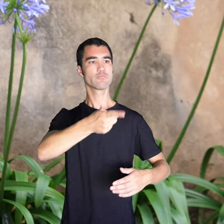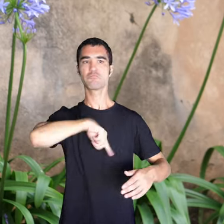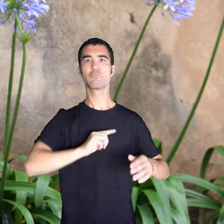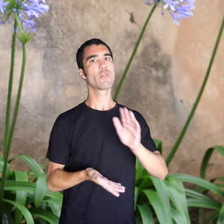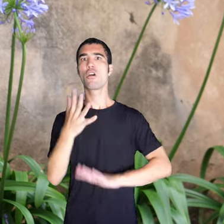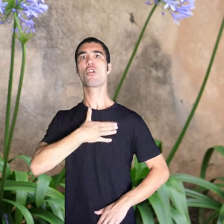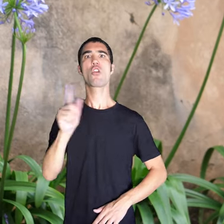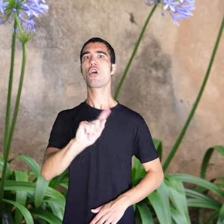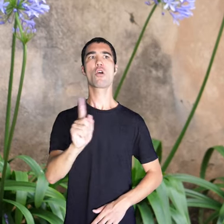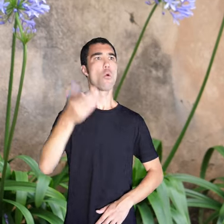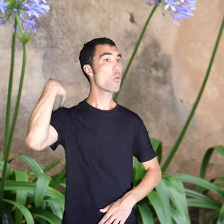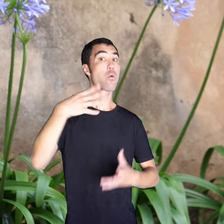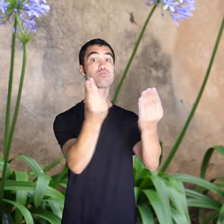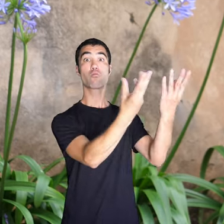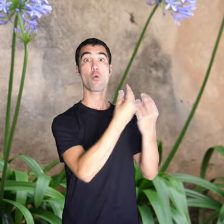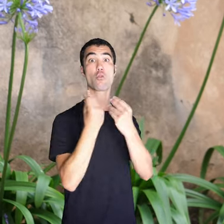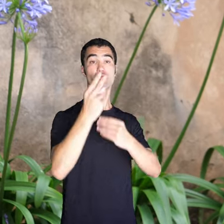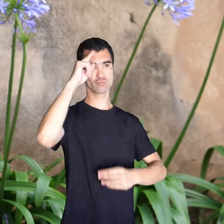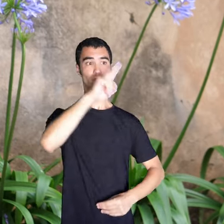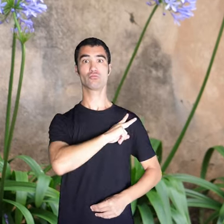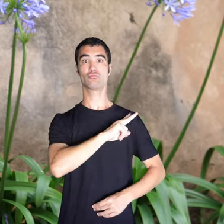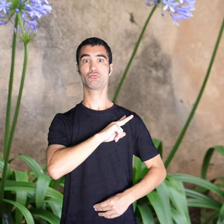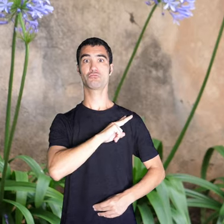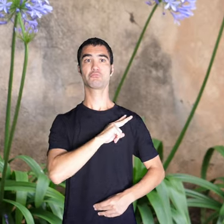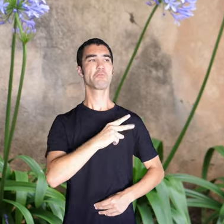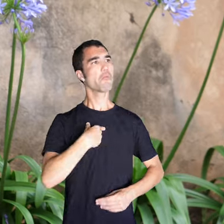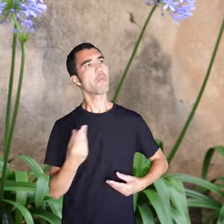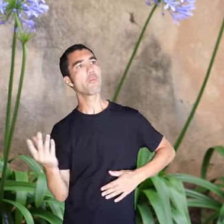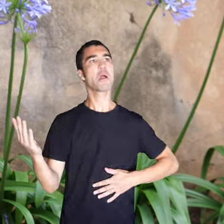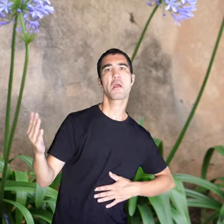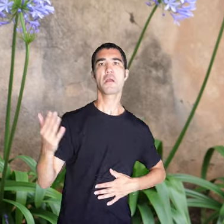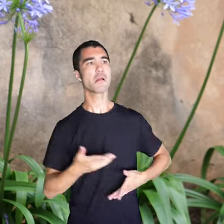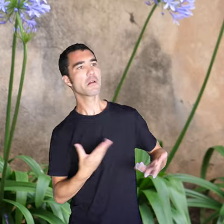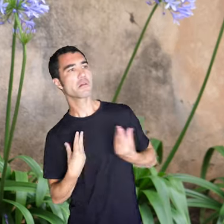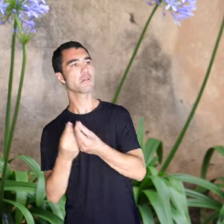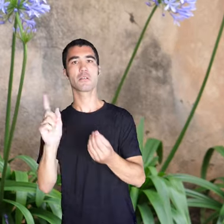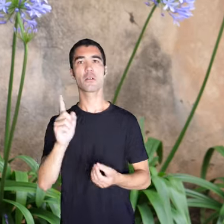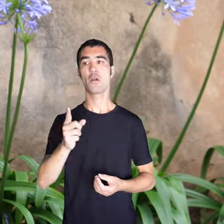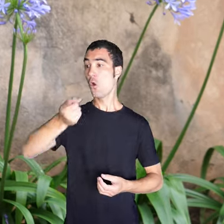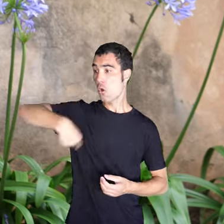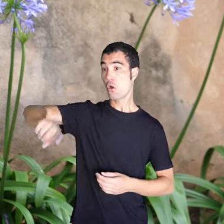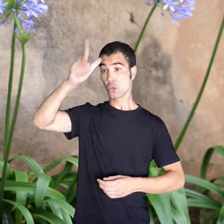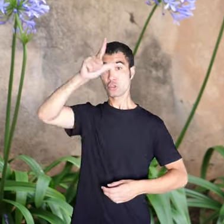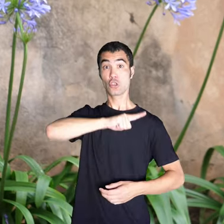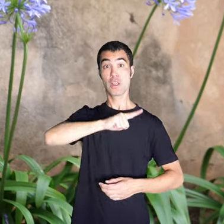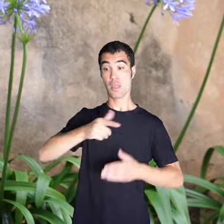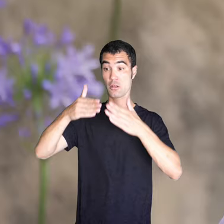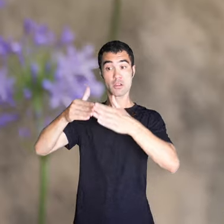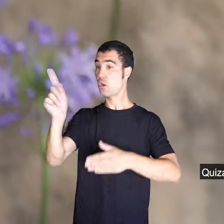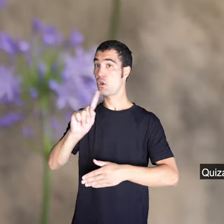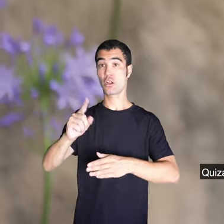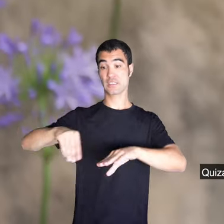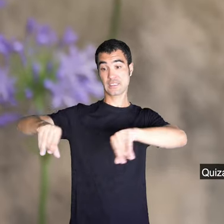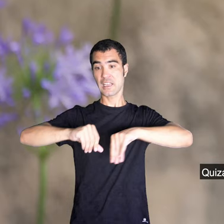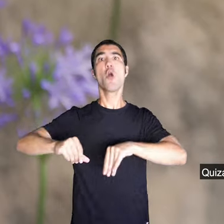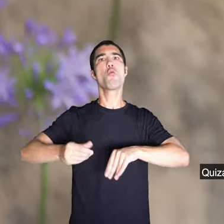una marinada. I sin embargo, les infanteries me traien a ballar. I